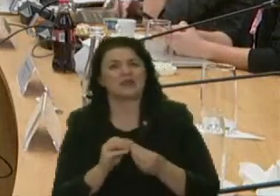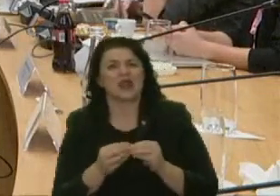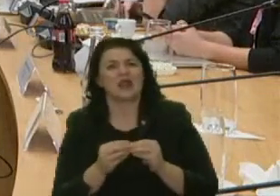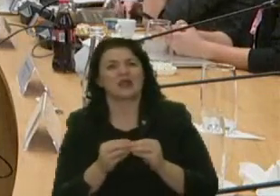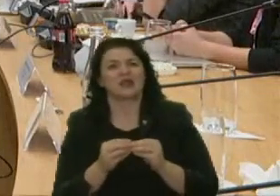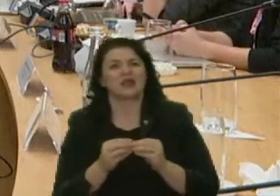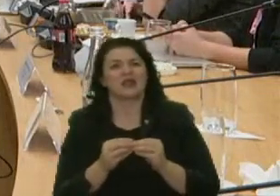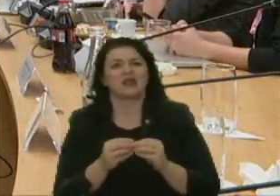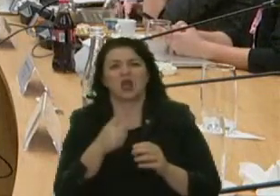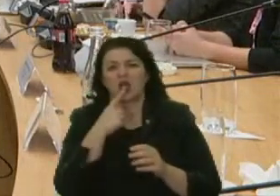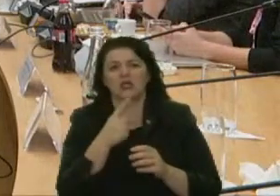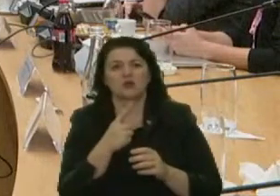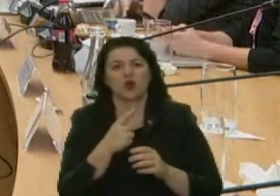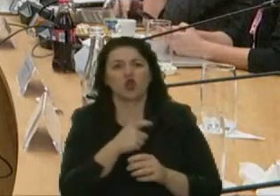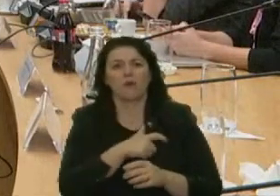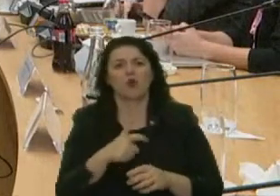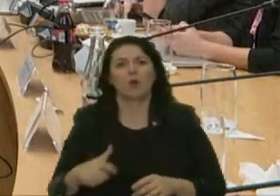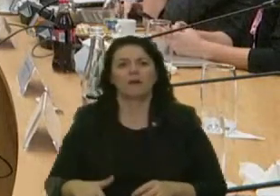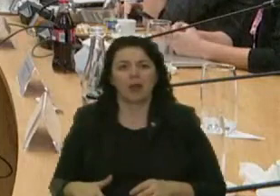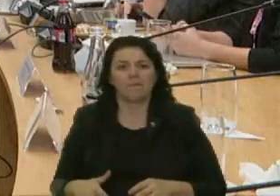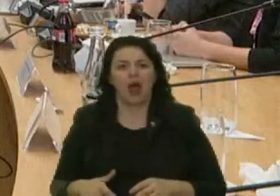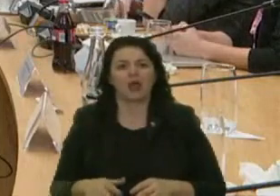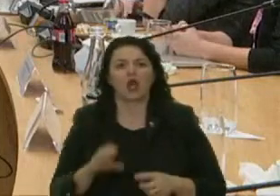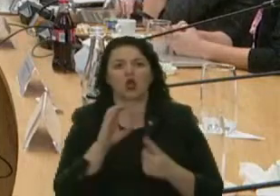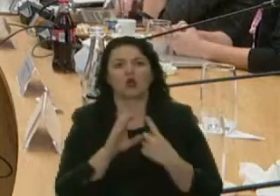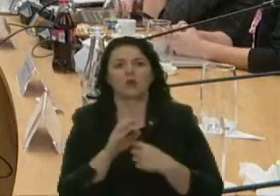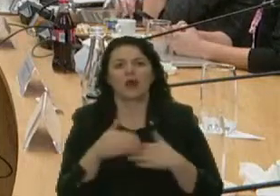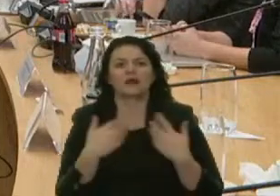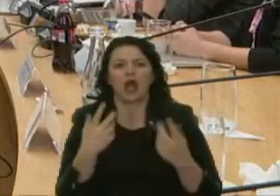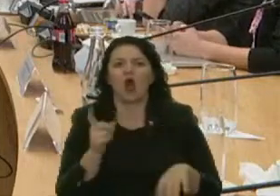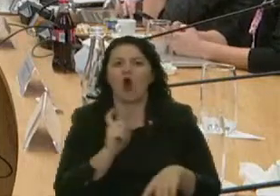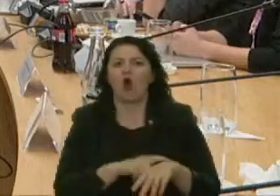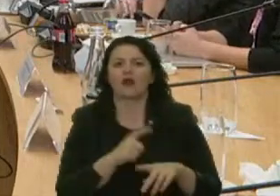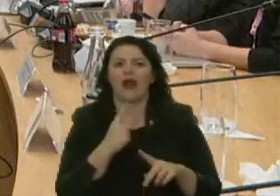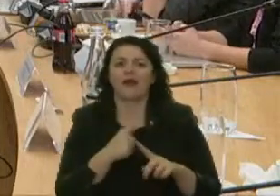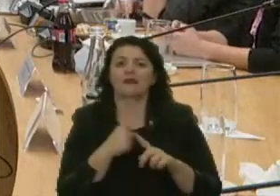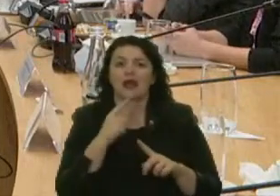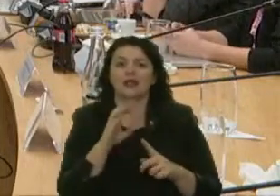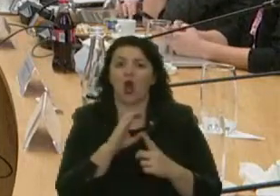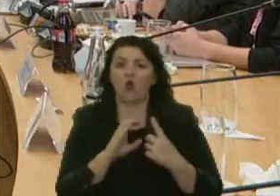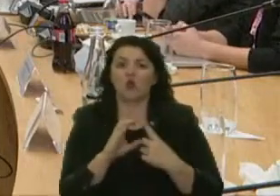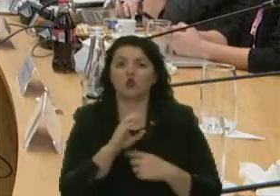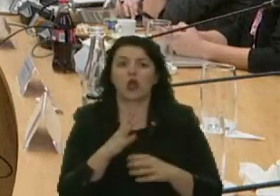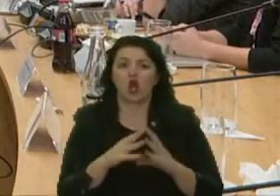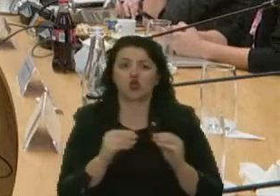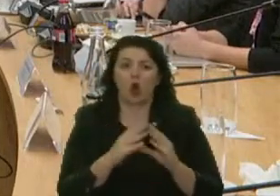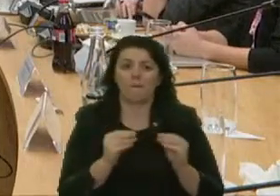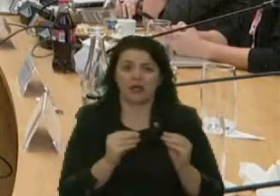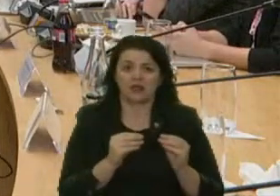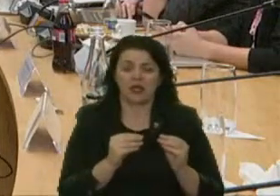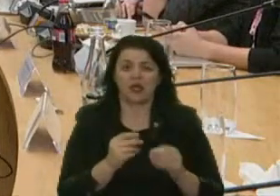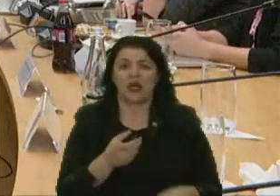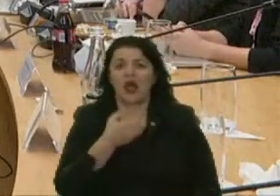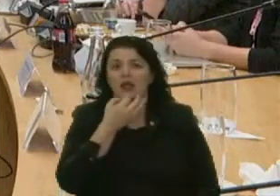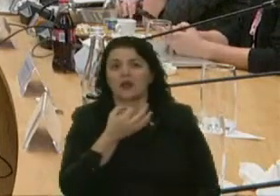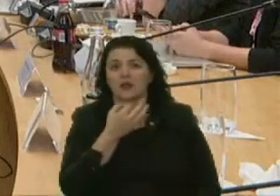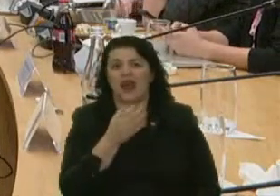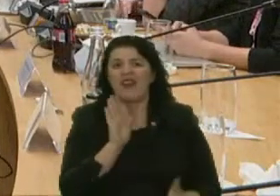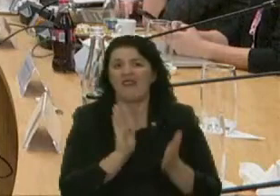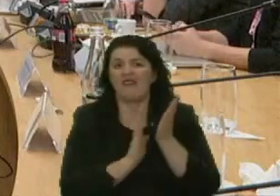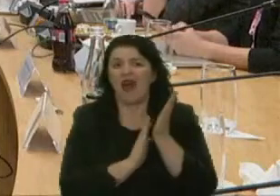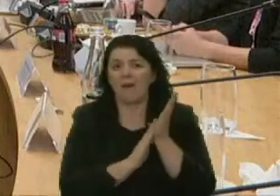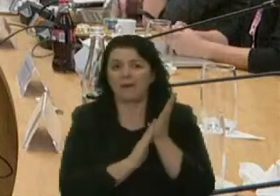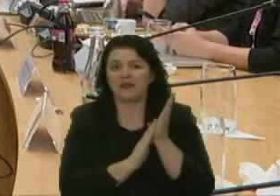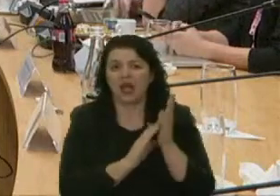recentă a domnului primar cum că Clujul dă ora exactă în materie de cultură în România iar adresarea stării de fapt